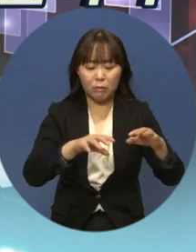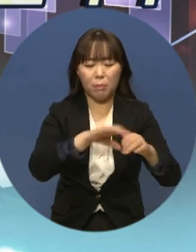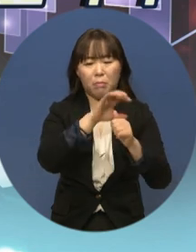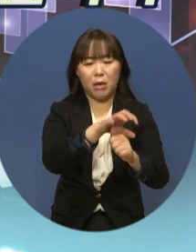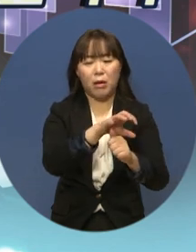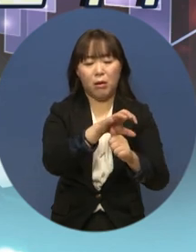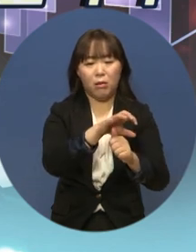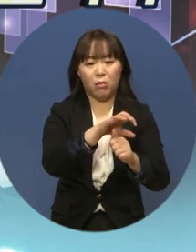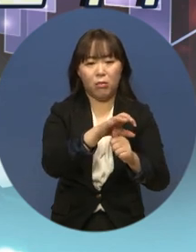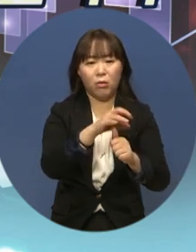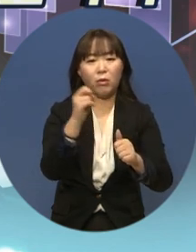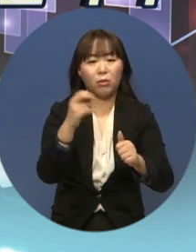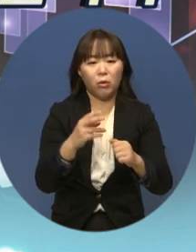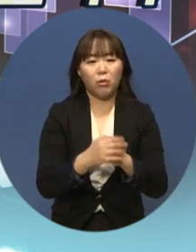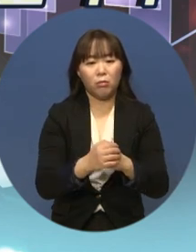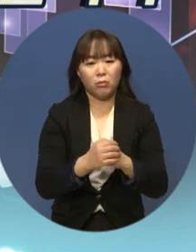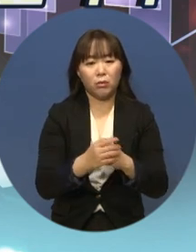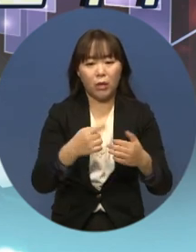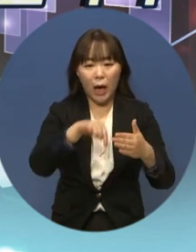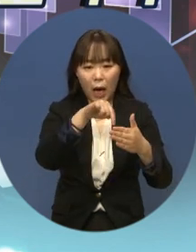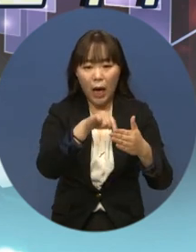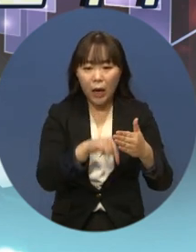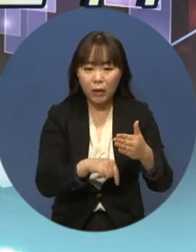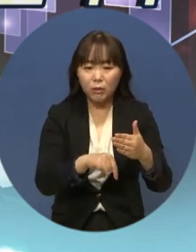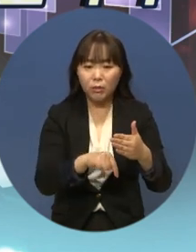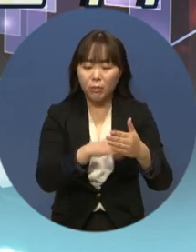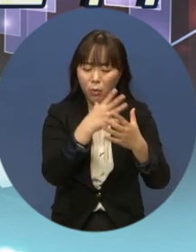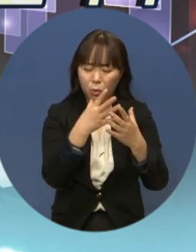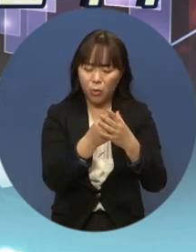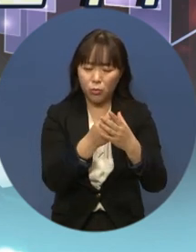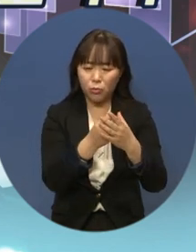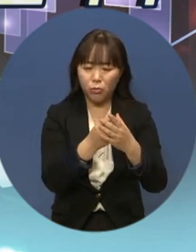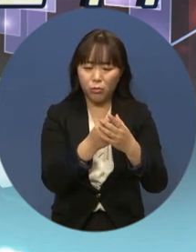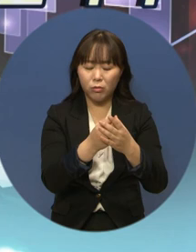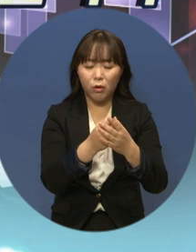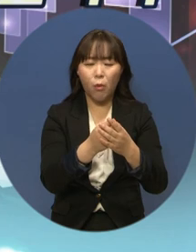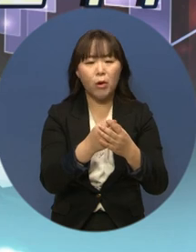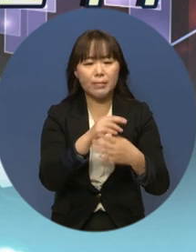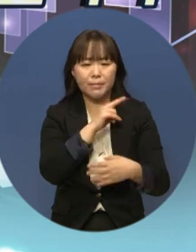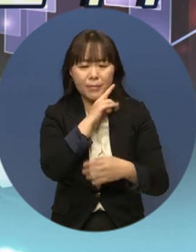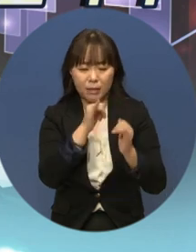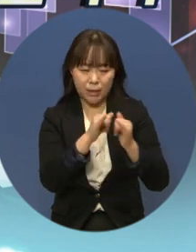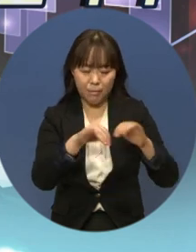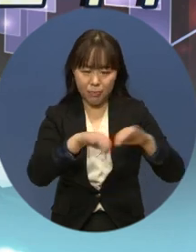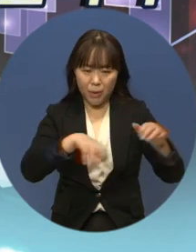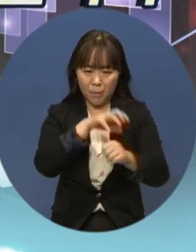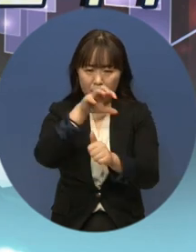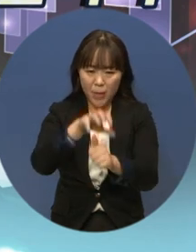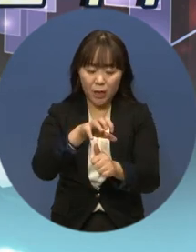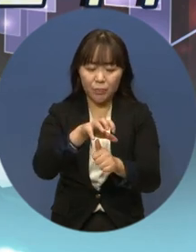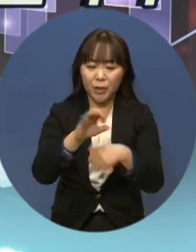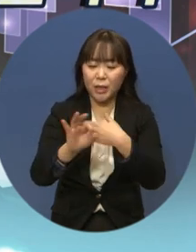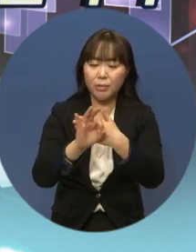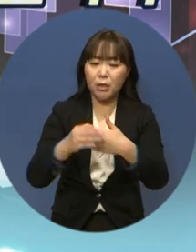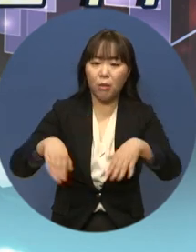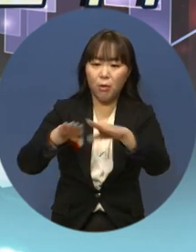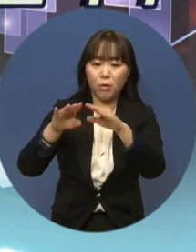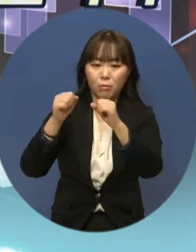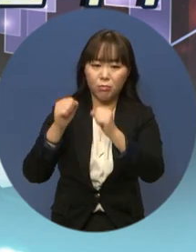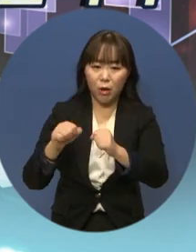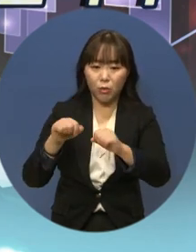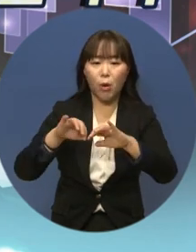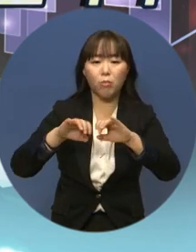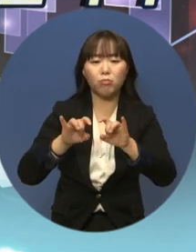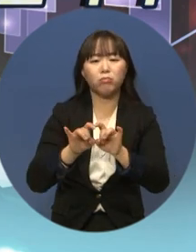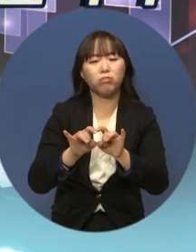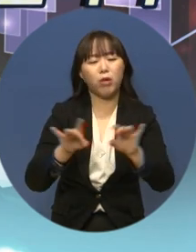일시적으로 폐쇄하고 시설 거주자를 감염병 의심자 격리시설과